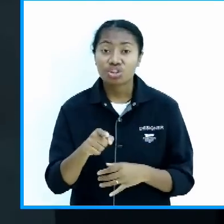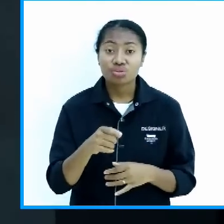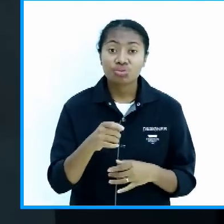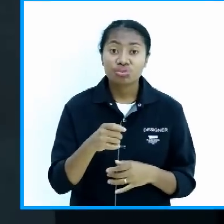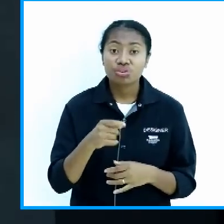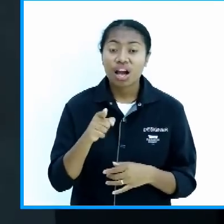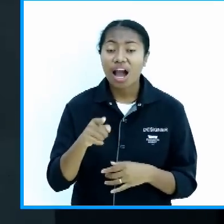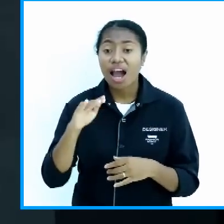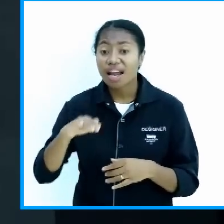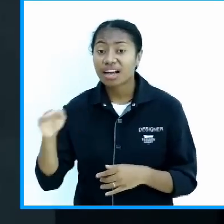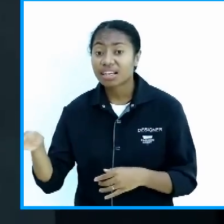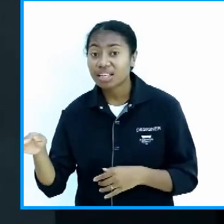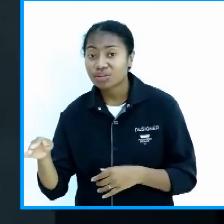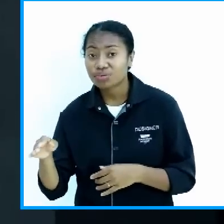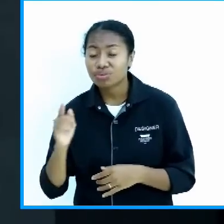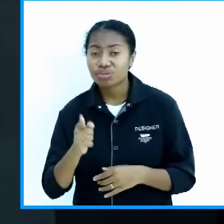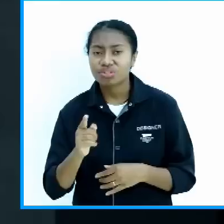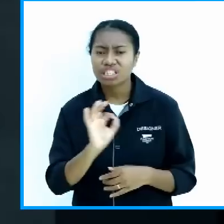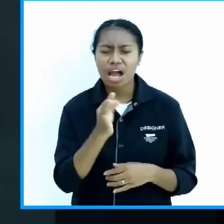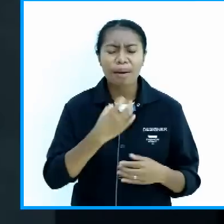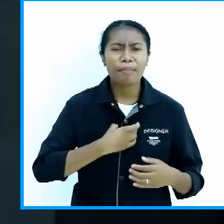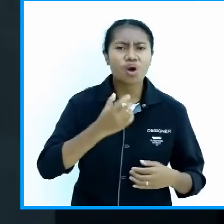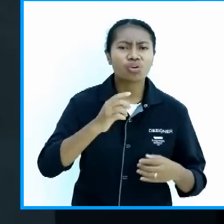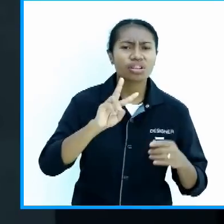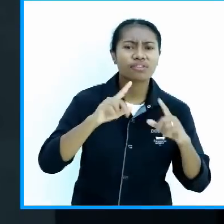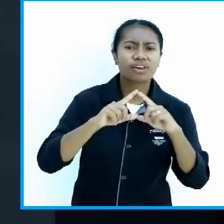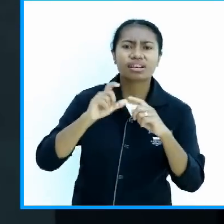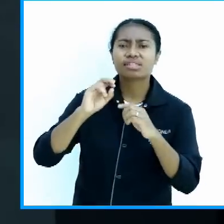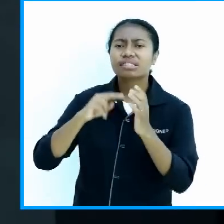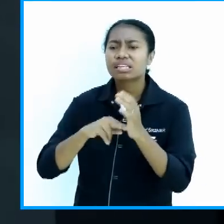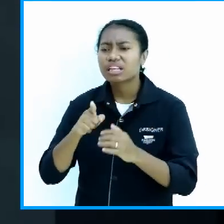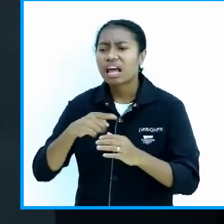kemudian jatuh kepalanya mengalami radang.